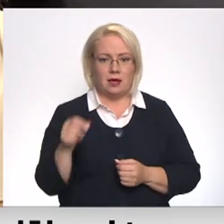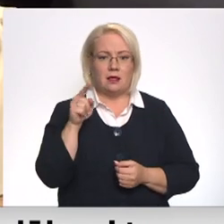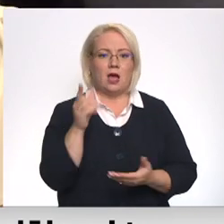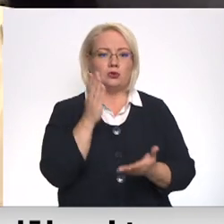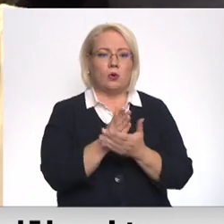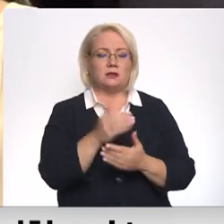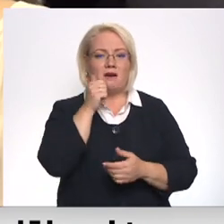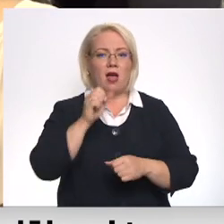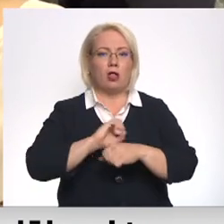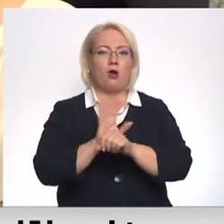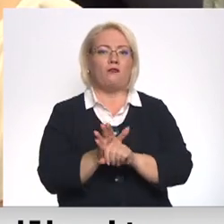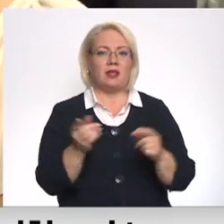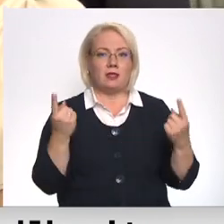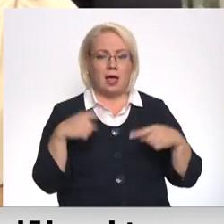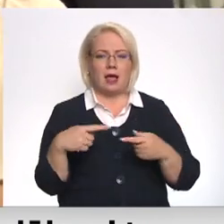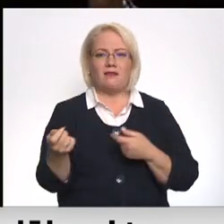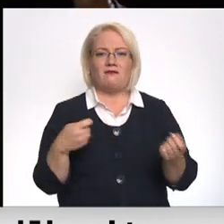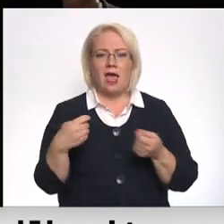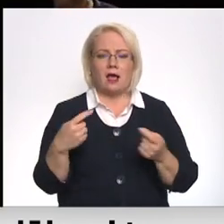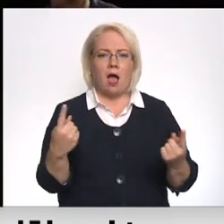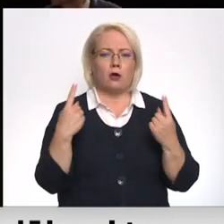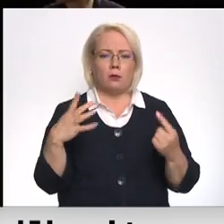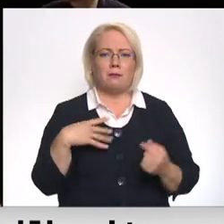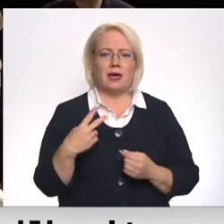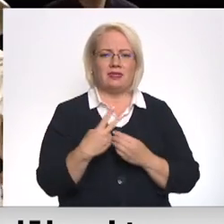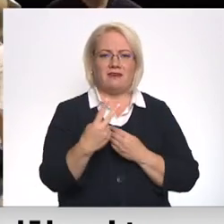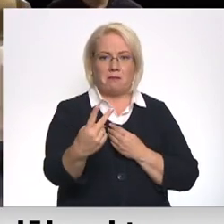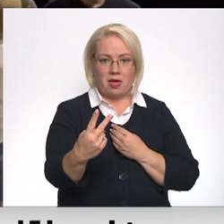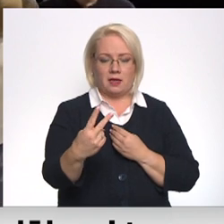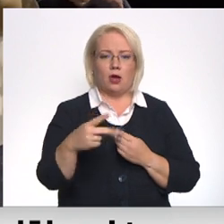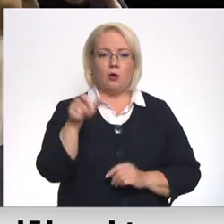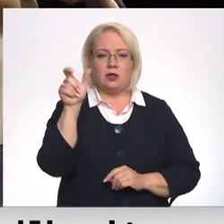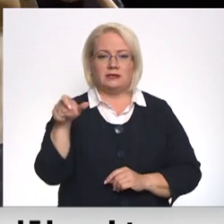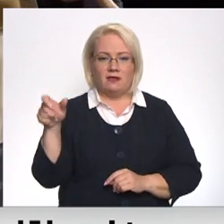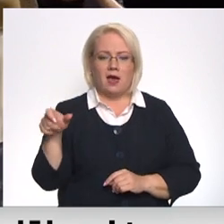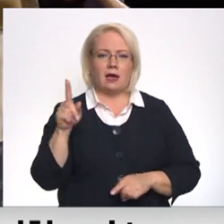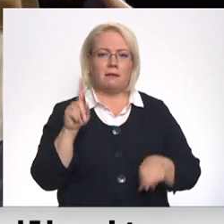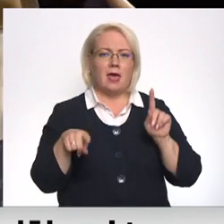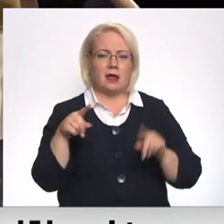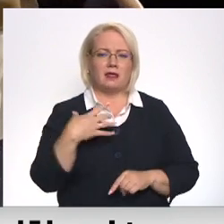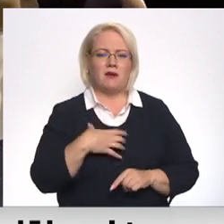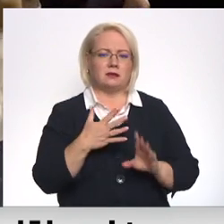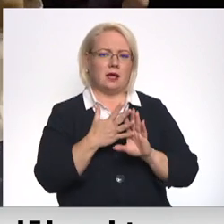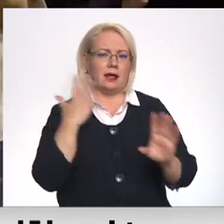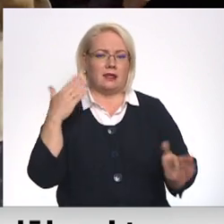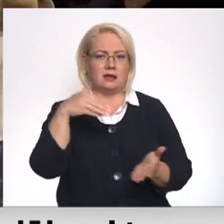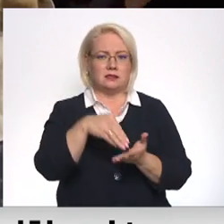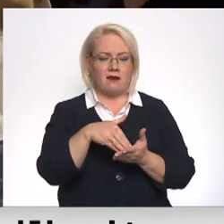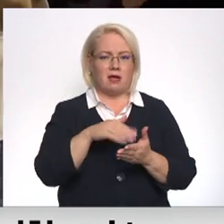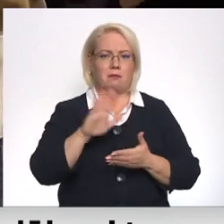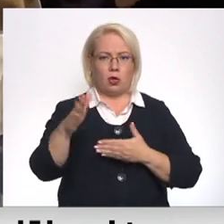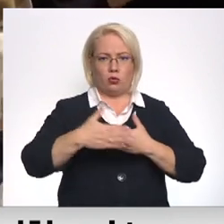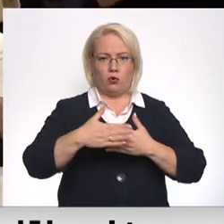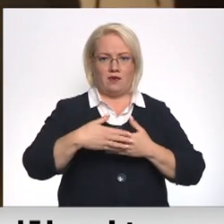vēl Covida krīzes laikā, kad veikalos aktuāla bija 2 metru distance un cilvēkiem nereti nācās gaidīt rindā pat pie veikalu